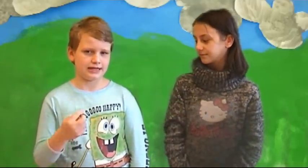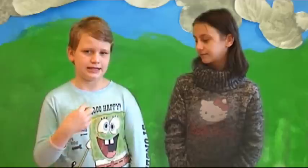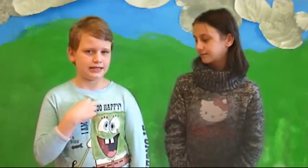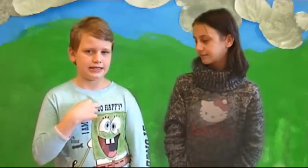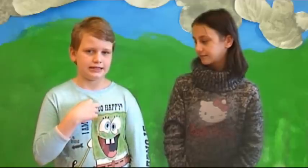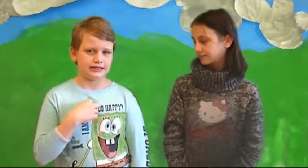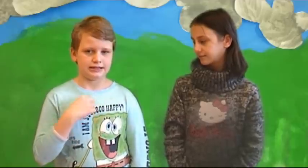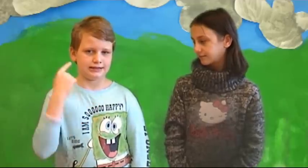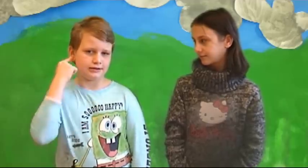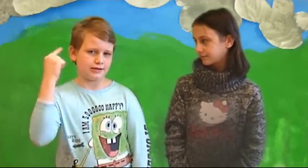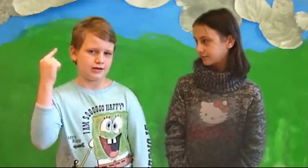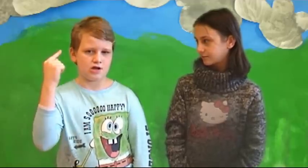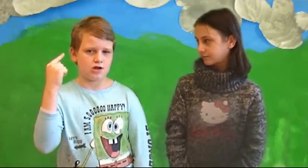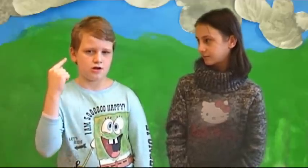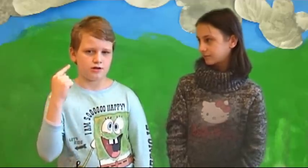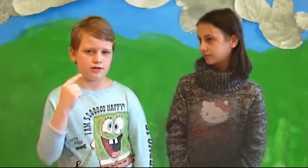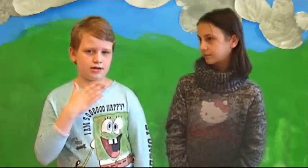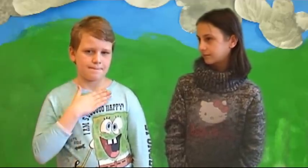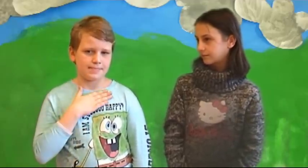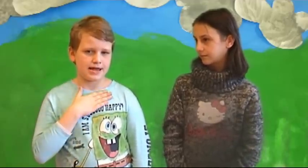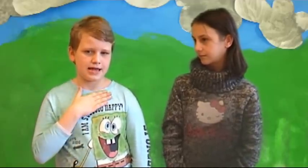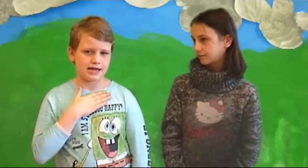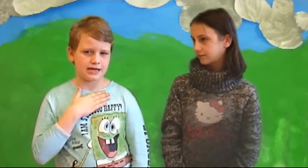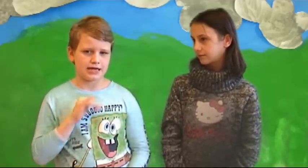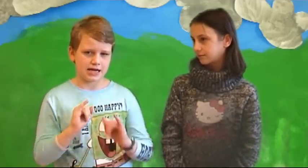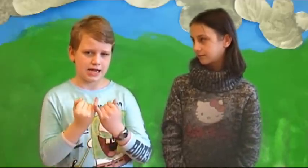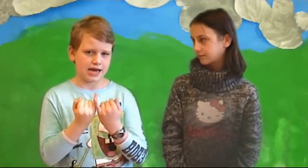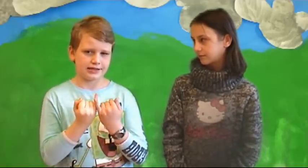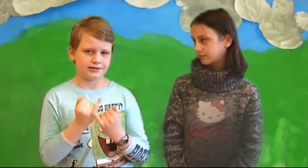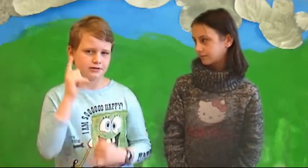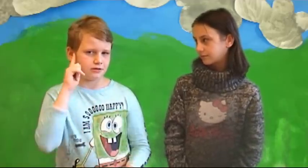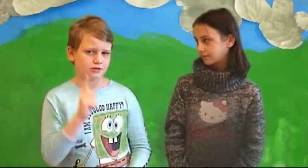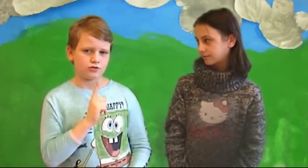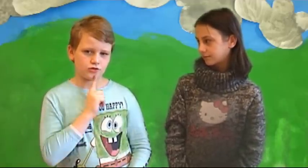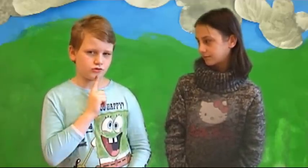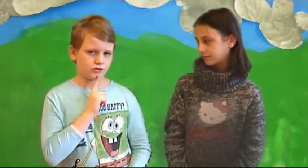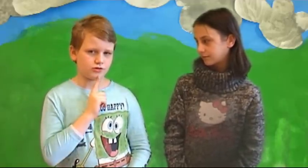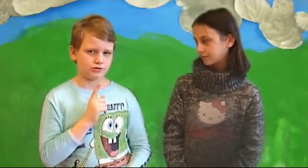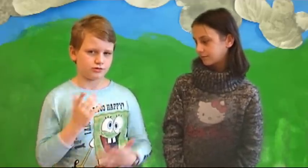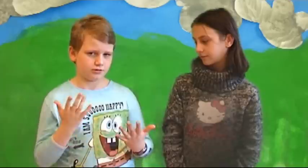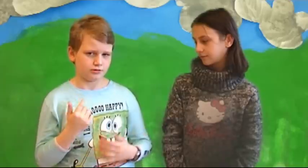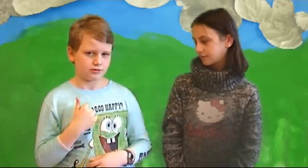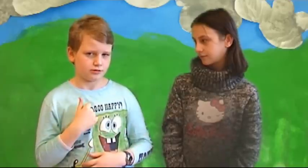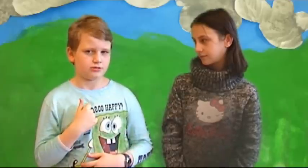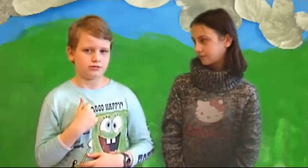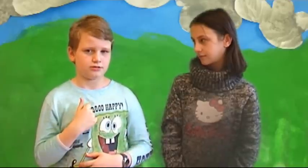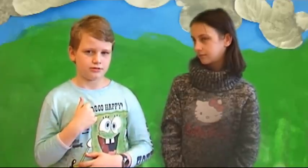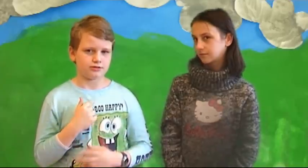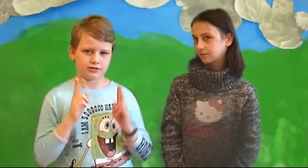Nein, ich höre, aber meine Eltern sind gehörlos. Deswegen kann ich